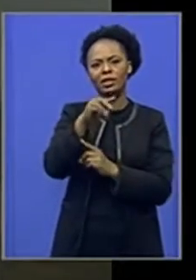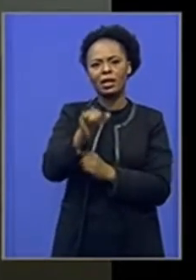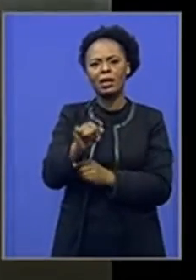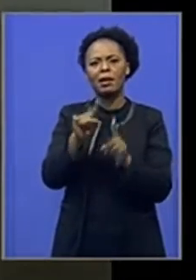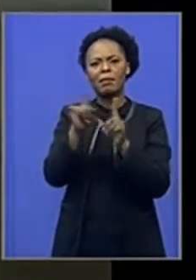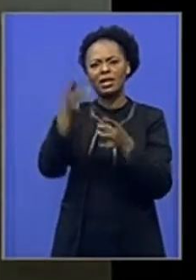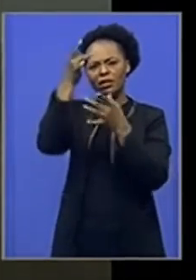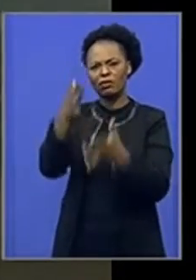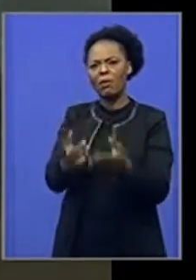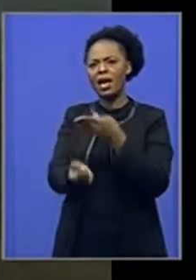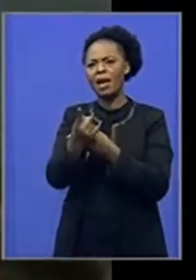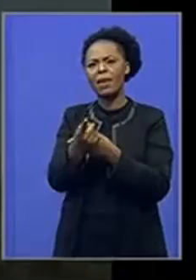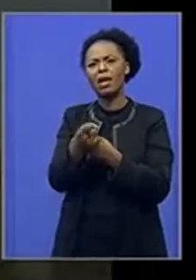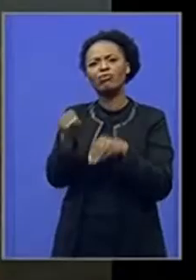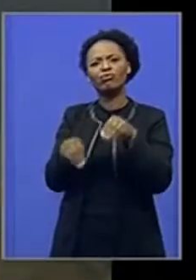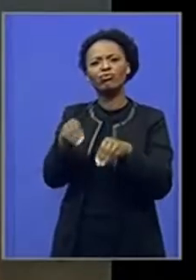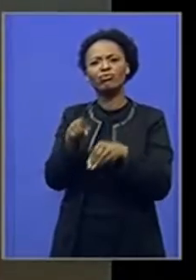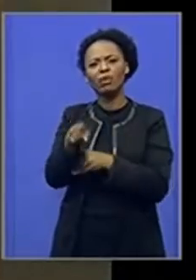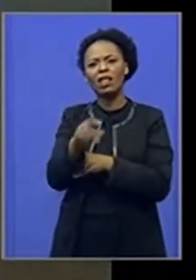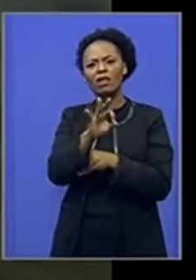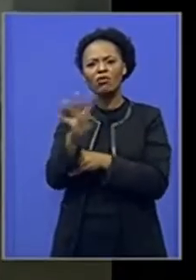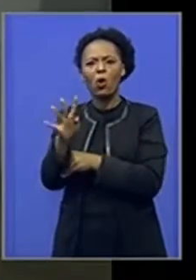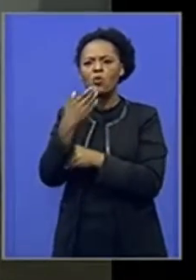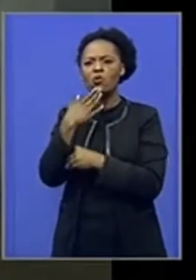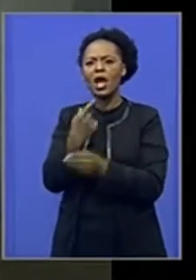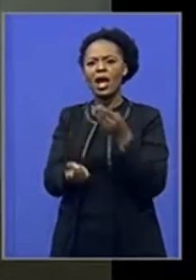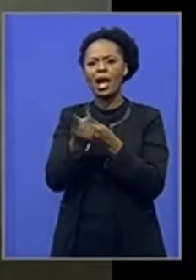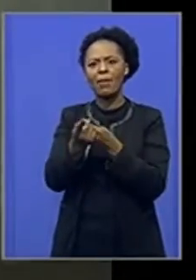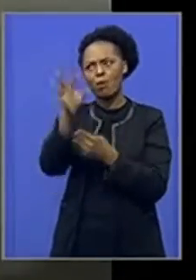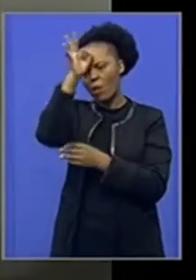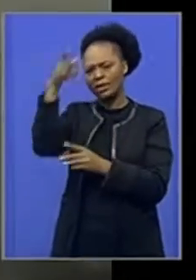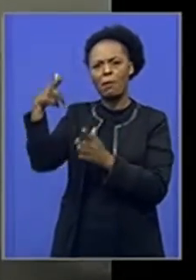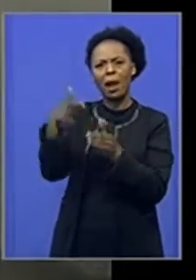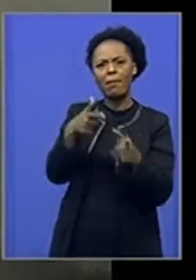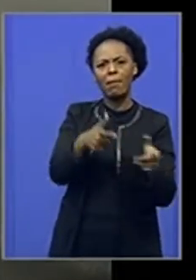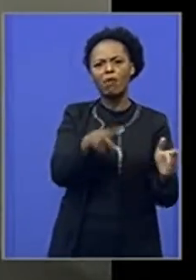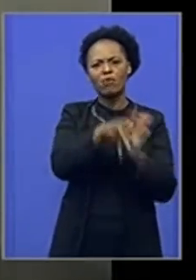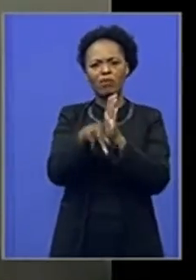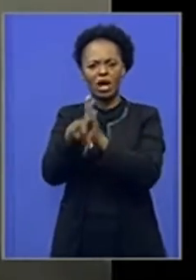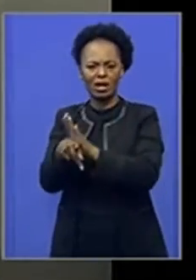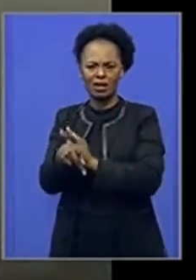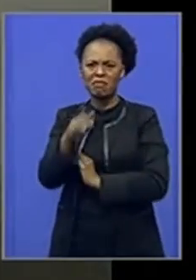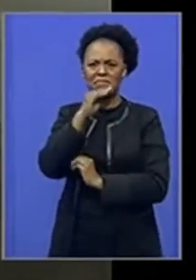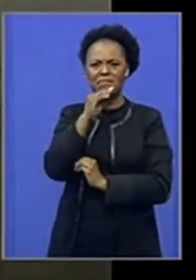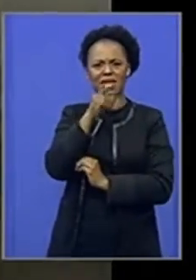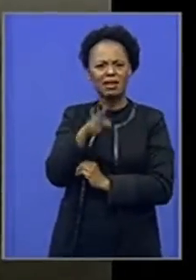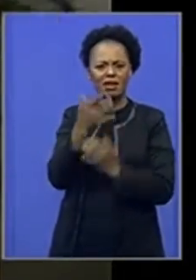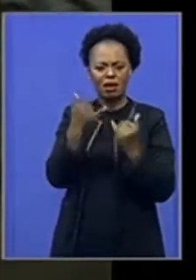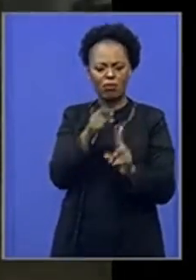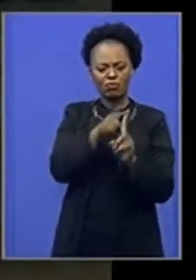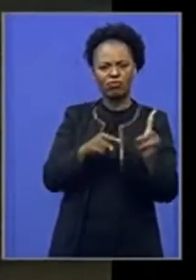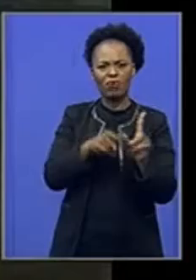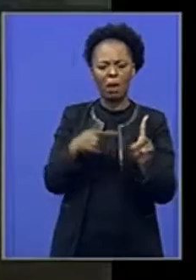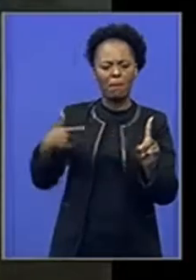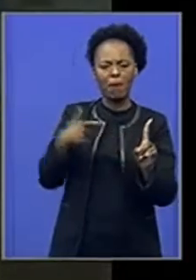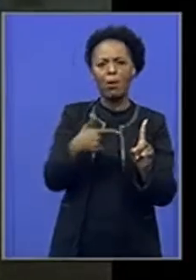bega dintsho tsa badiramoepong ba le 34 bao ba bolailweng ke sepodisi. Go ya ka pegelo e ka ya fa sa galala a thuntshitswe mo